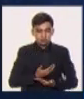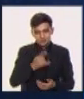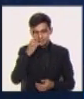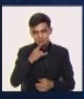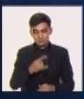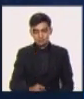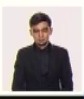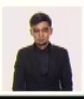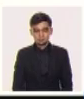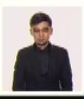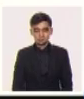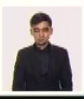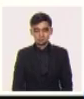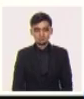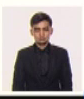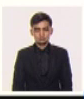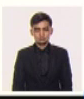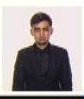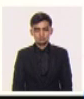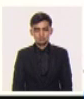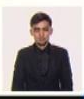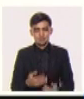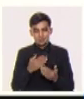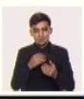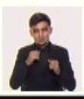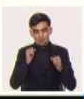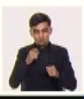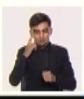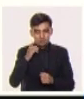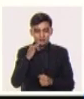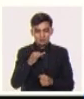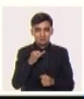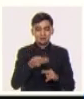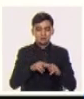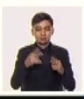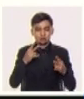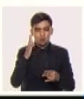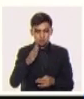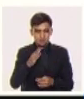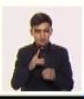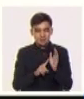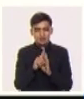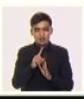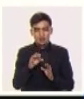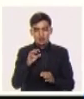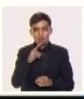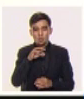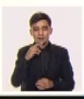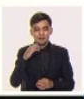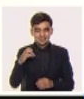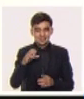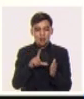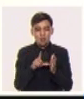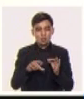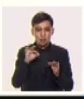казахстанцев? Ну, возможно, это надо было в свое время изначально в налоговом кодексе было бы